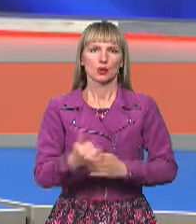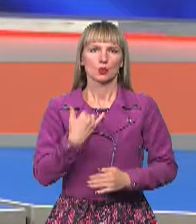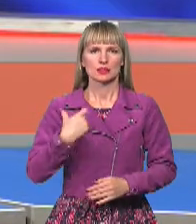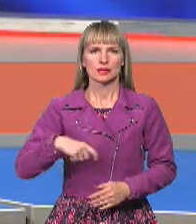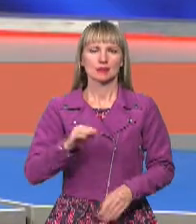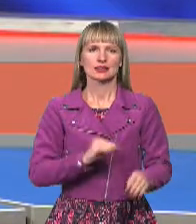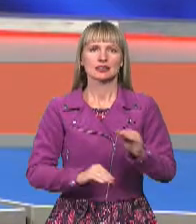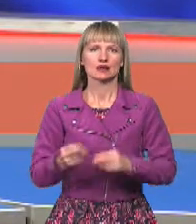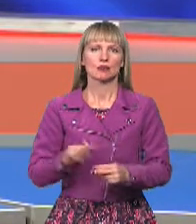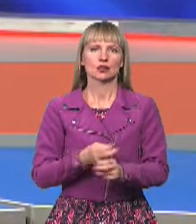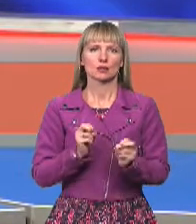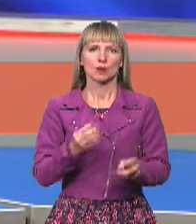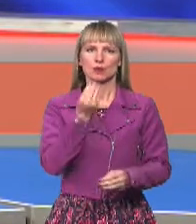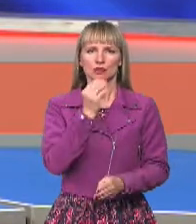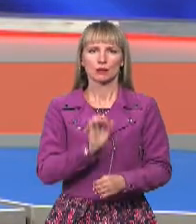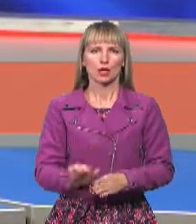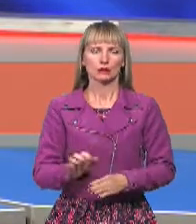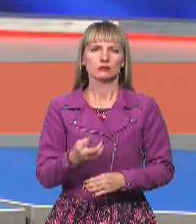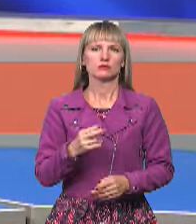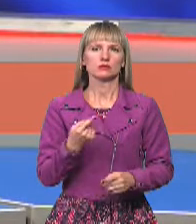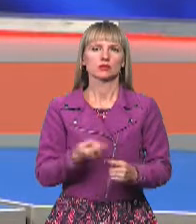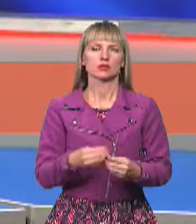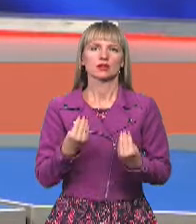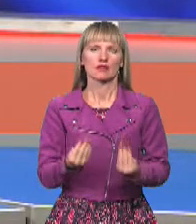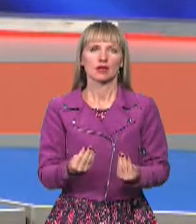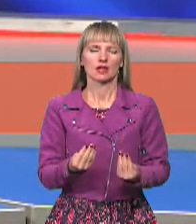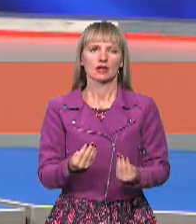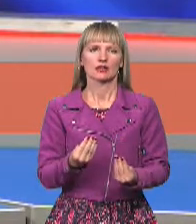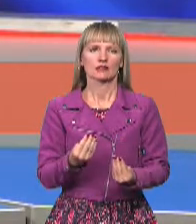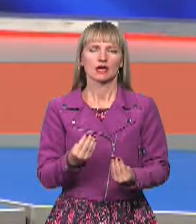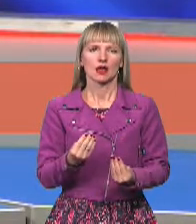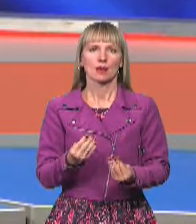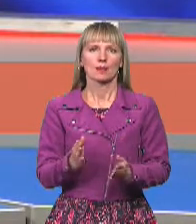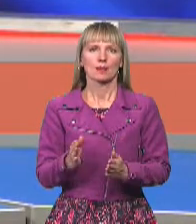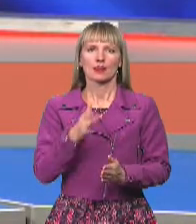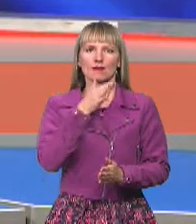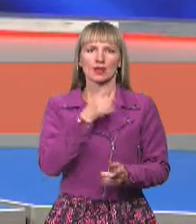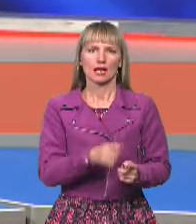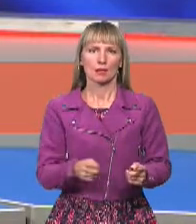систему безопасности пищевых продуктов. Для этого давались некоторые переходные периоды.